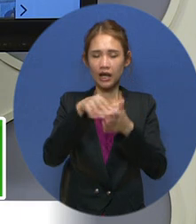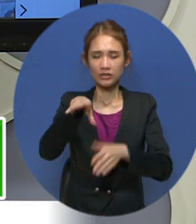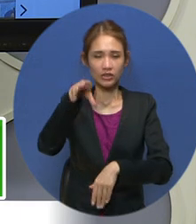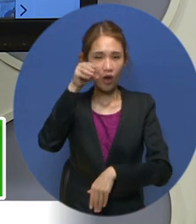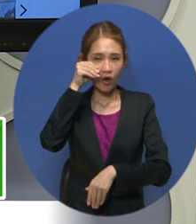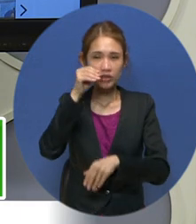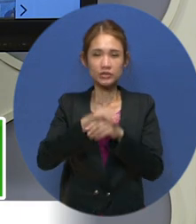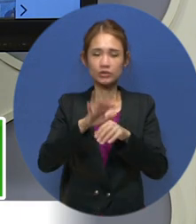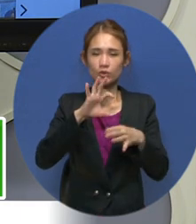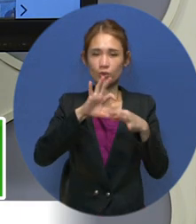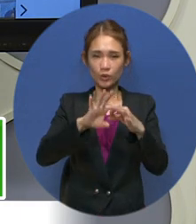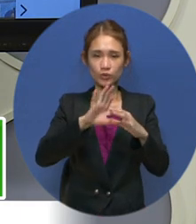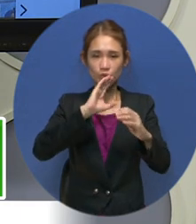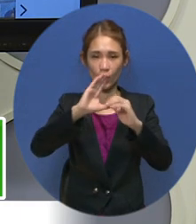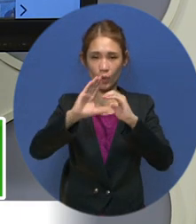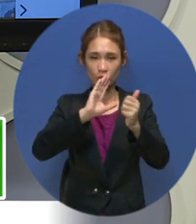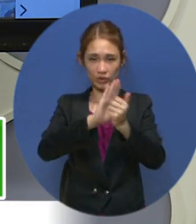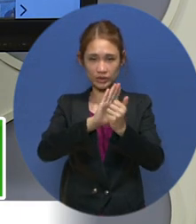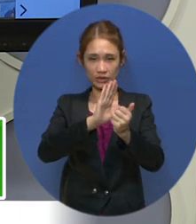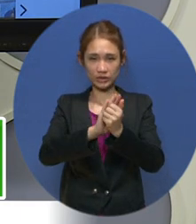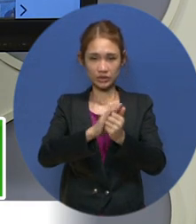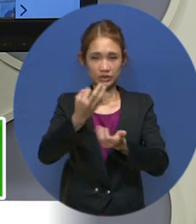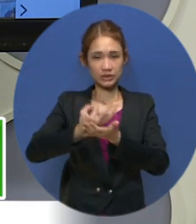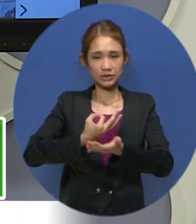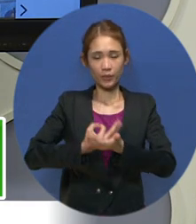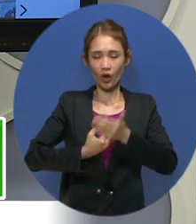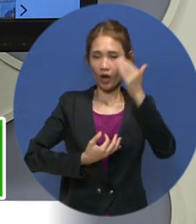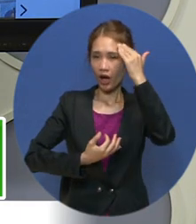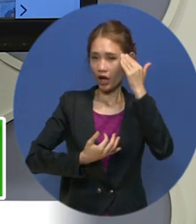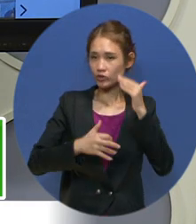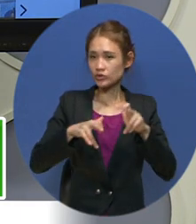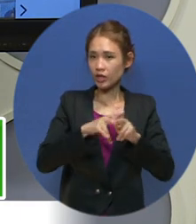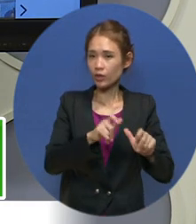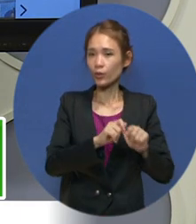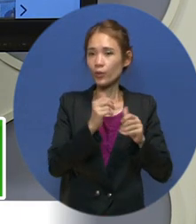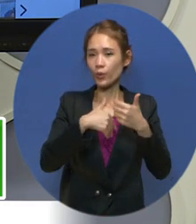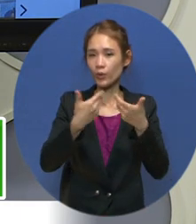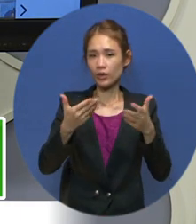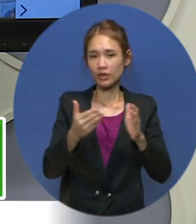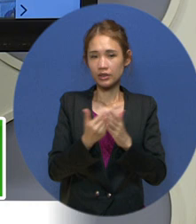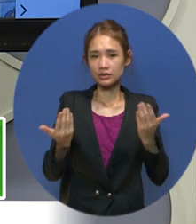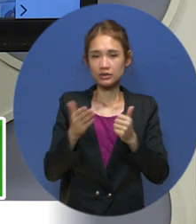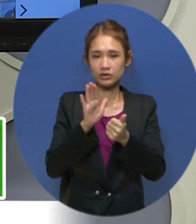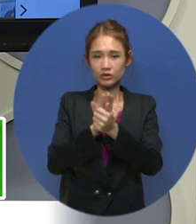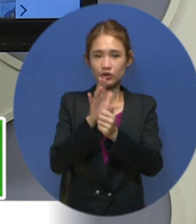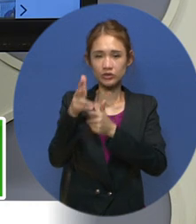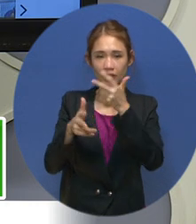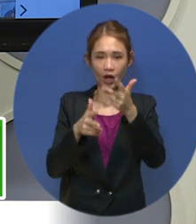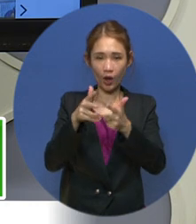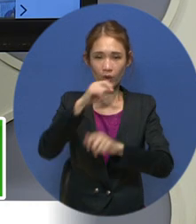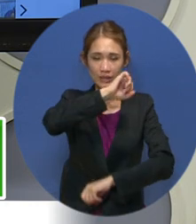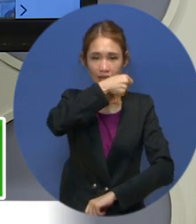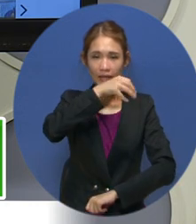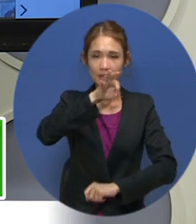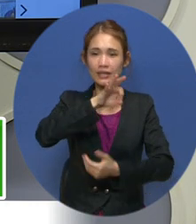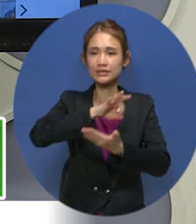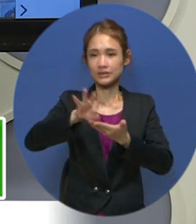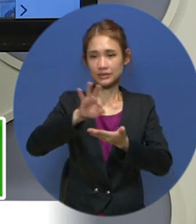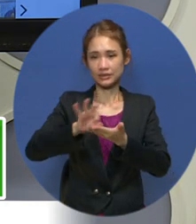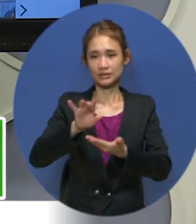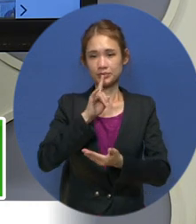장애인 간의 소통 을 지원하며 급여는 한국장애인고용공단 의 글로 지원 인지 원 섭 예산에서 지급되는